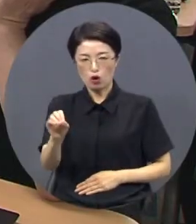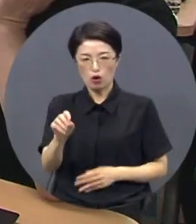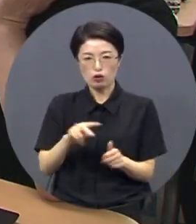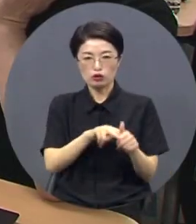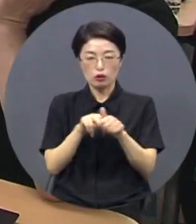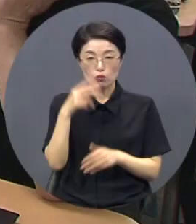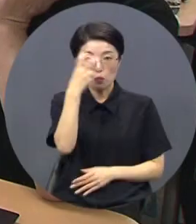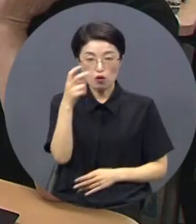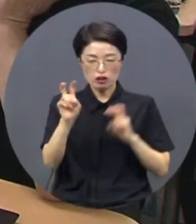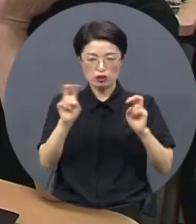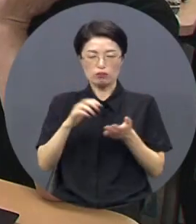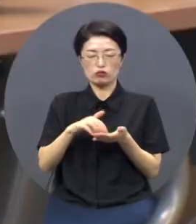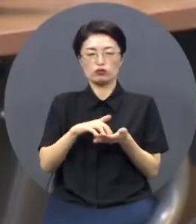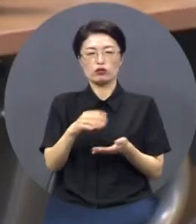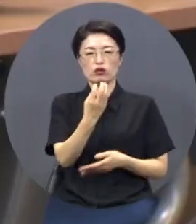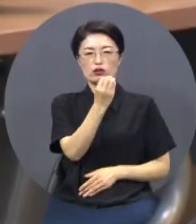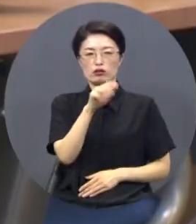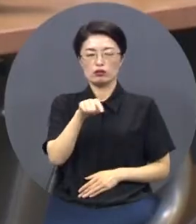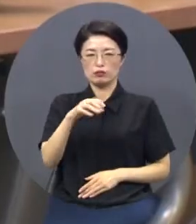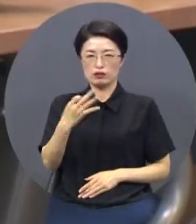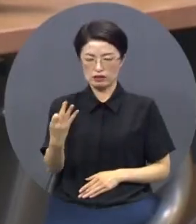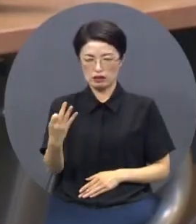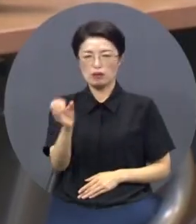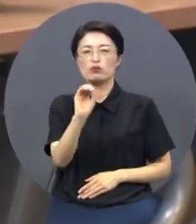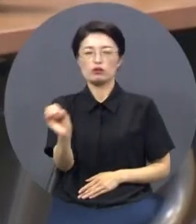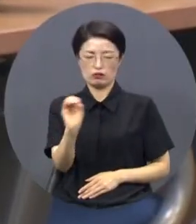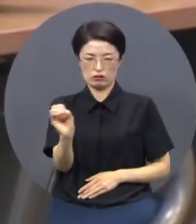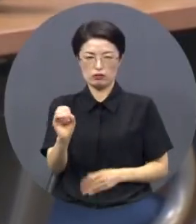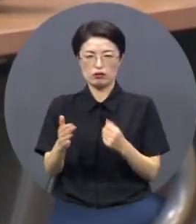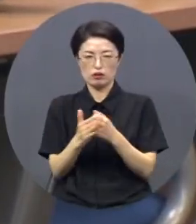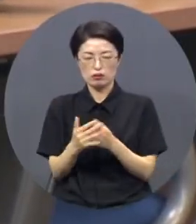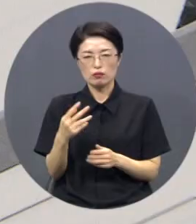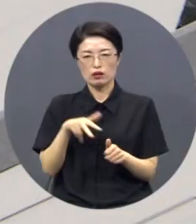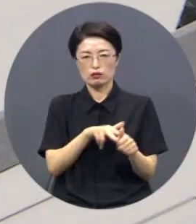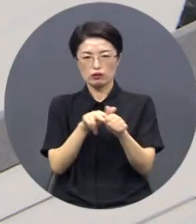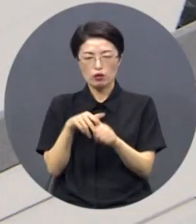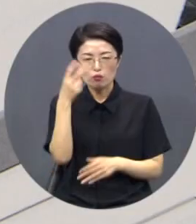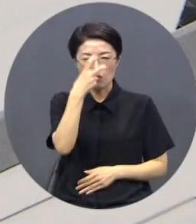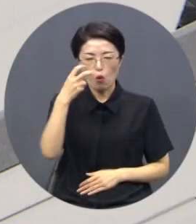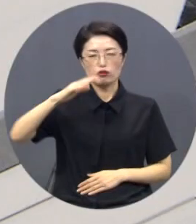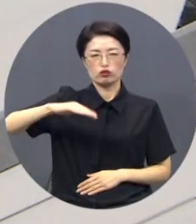수는 0.14%에 그쳐 정보 보호 수준이 다른